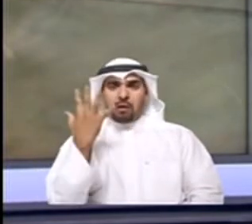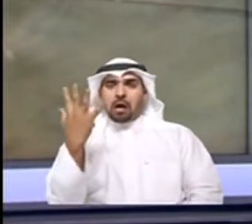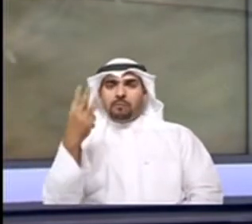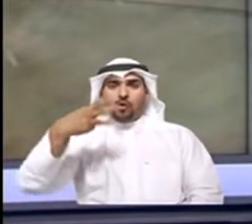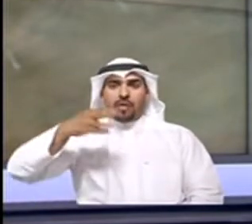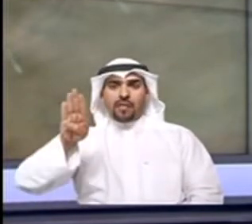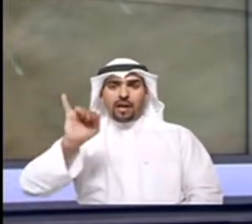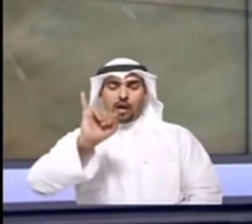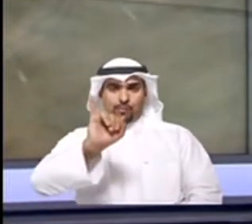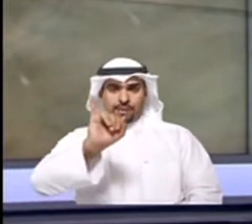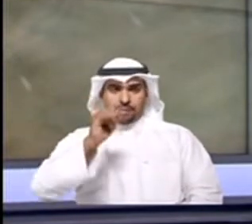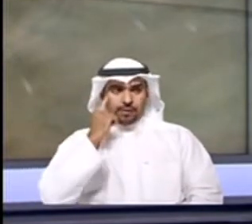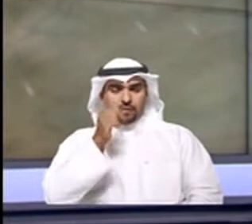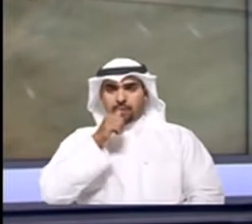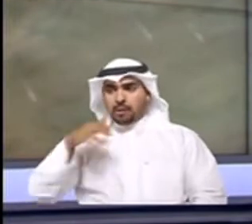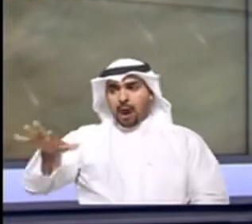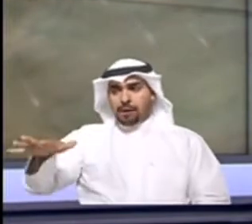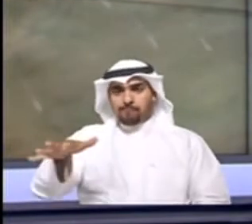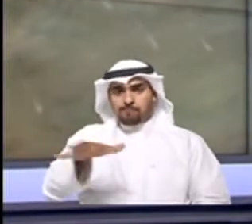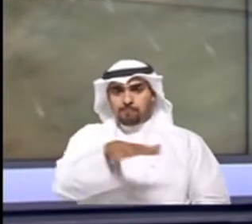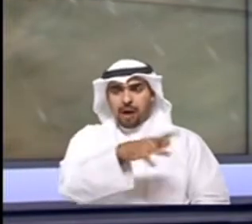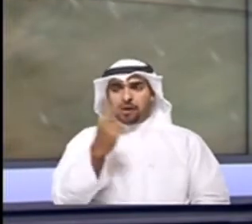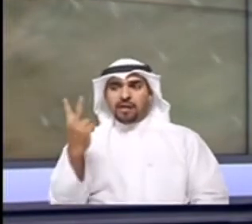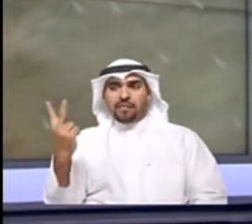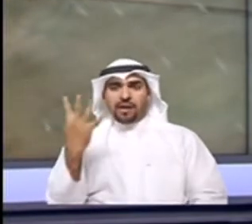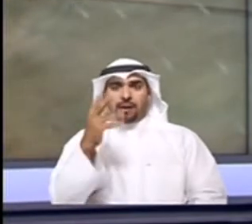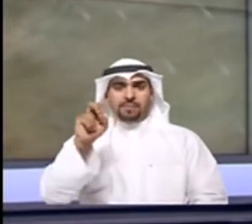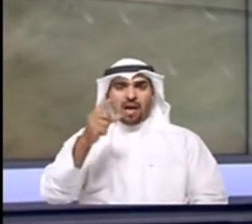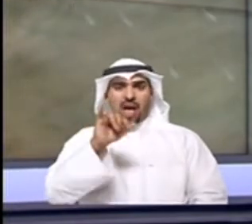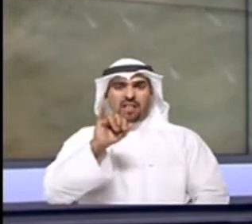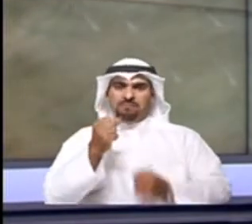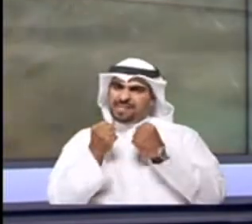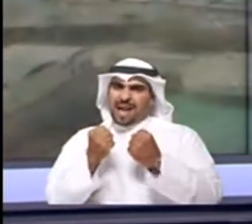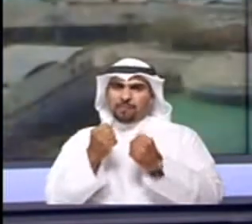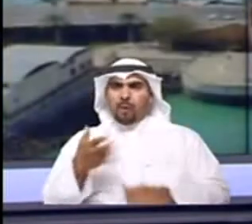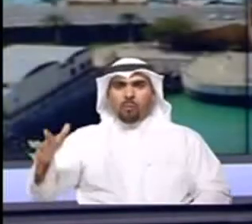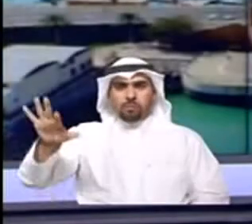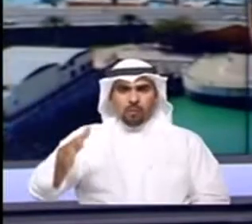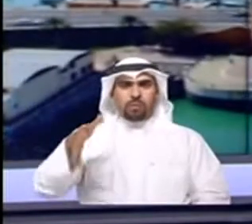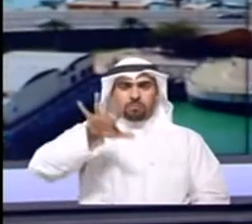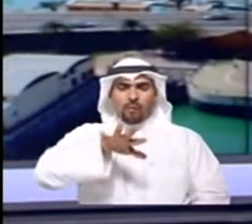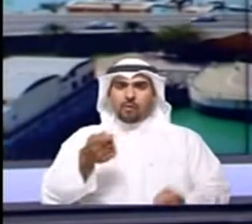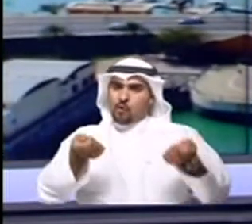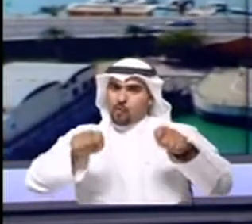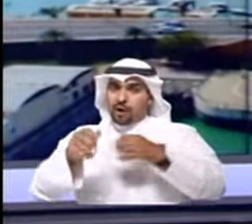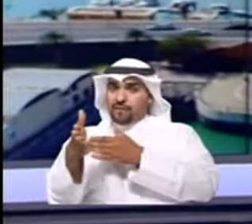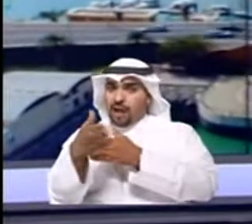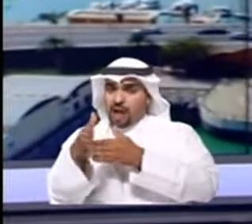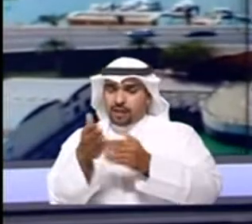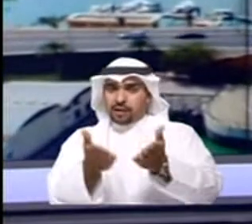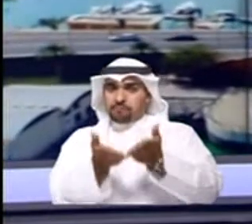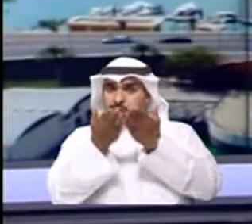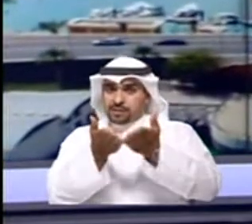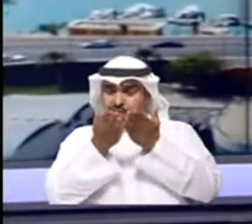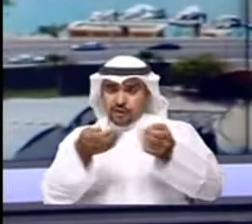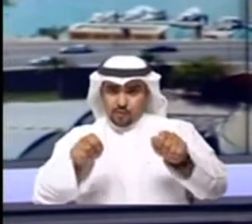10 إلى 35 كيلومتر في الساعة، والبحر راح يكون من 2 إلى 5 قدم يعني لا يزال مزعج. لذلك من أجل سلامتكم أجلوا أي نشاط بحري اليوم وباكر. الفترة